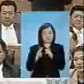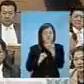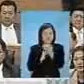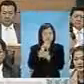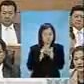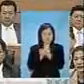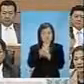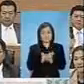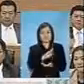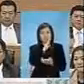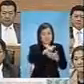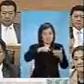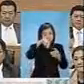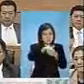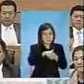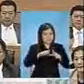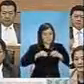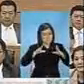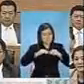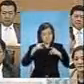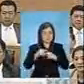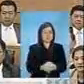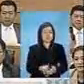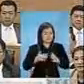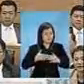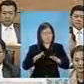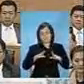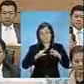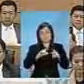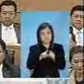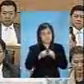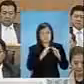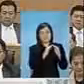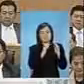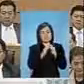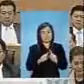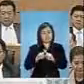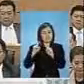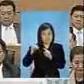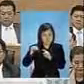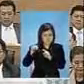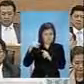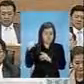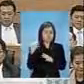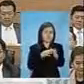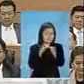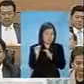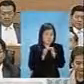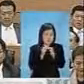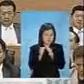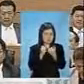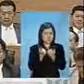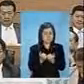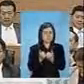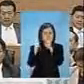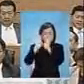เกิดขึ้นในสภาเลือกตั้งไม่มีใครเขายอมได้อะครับผมคนหนึ่งไม่ยอมแน่ๆแต่ก็นี่ไงครับที่ท่านอธิบายว่าแบ